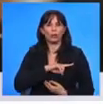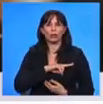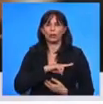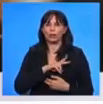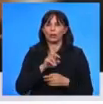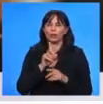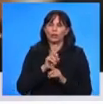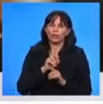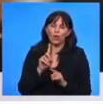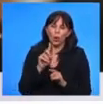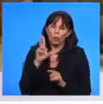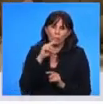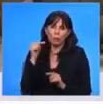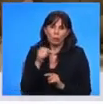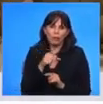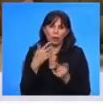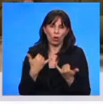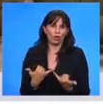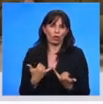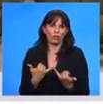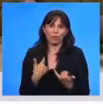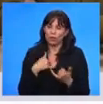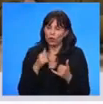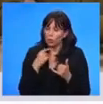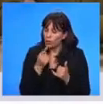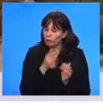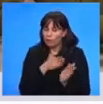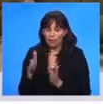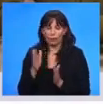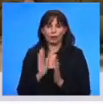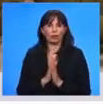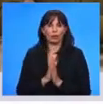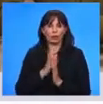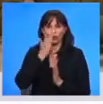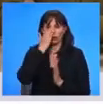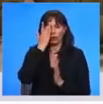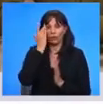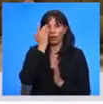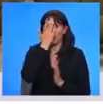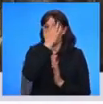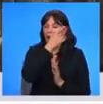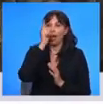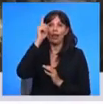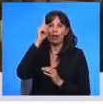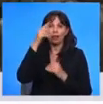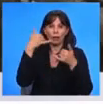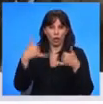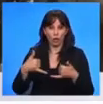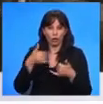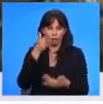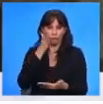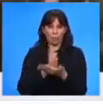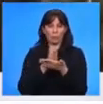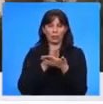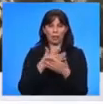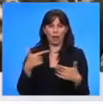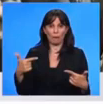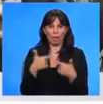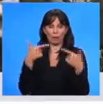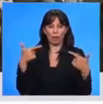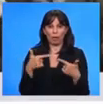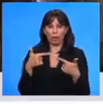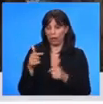נוגע בזה עדיין, וזה בסדר, אני גם אומרת בסדר. אבל עכשיו באמצע, עוד באמצע הלחימה,